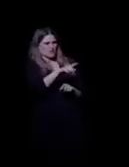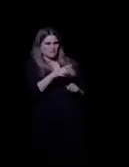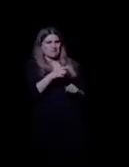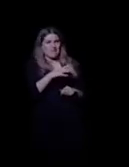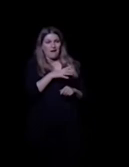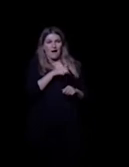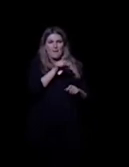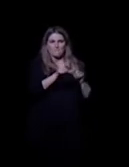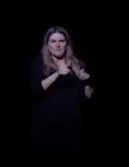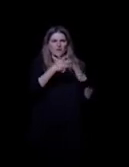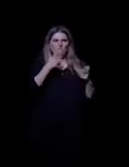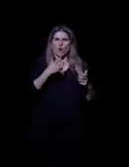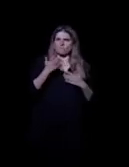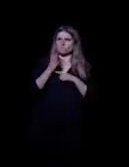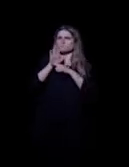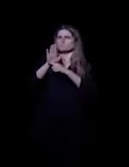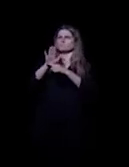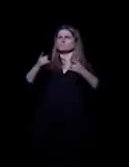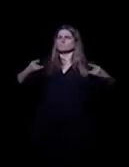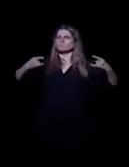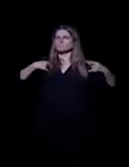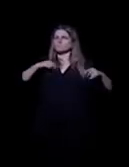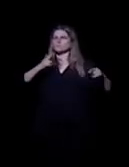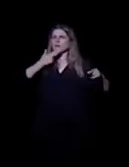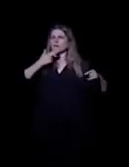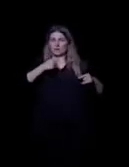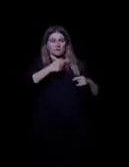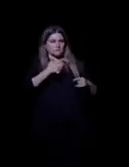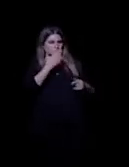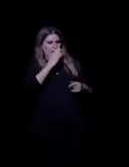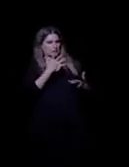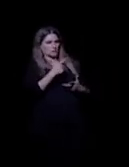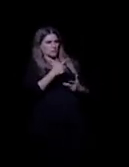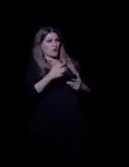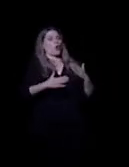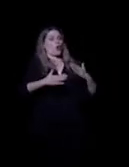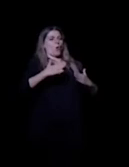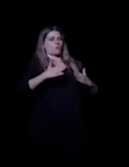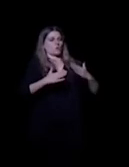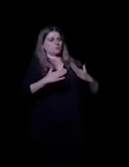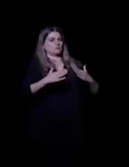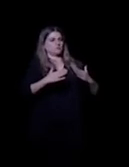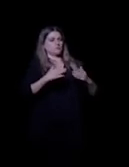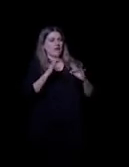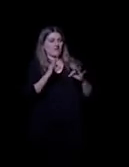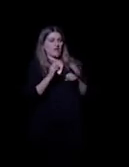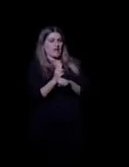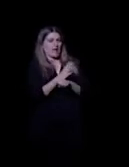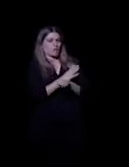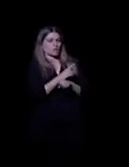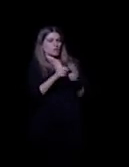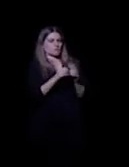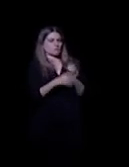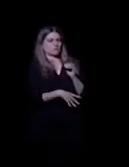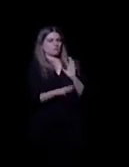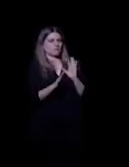l'impression d'être infaillibles, super forts, vont se comporter comme des robots et vont essayer de mettre de côté là, le petit volet émotion,